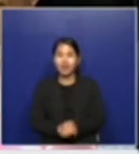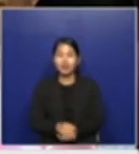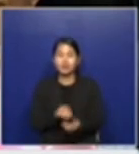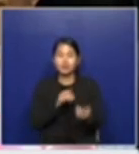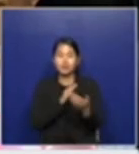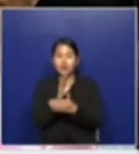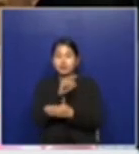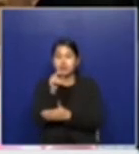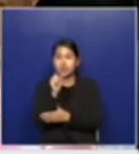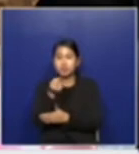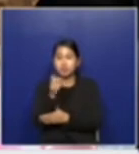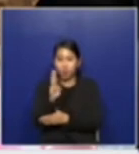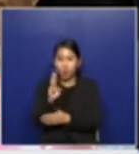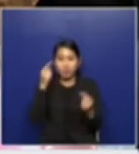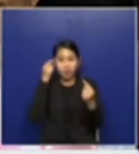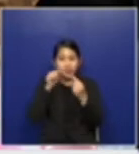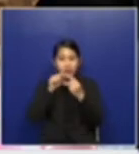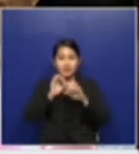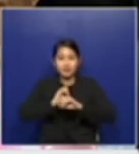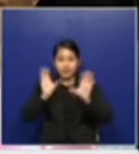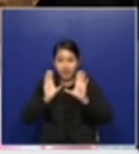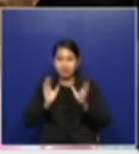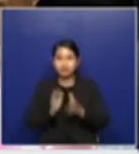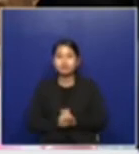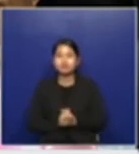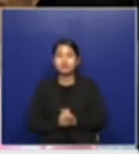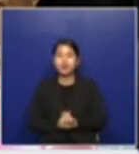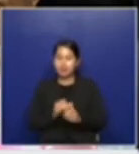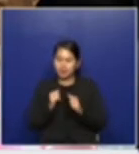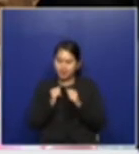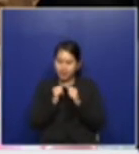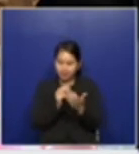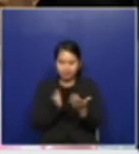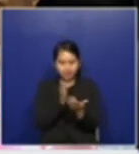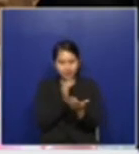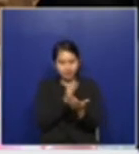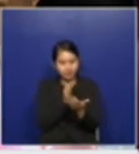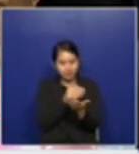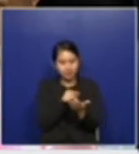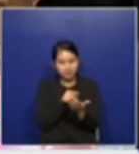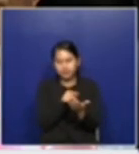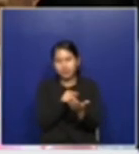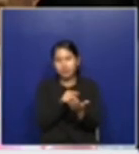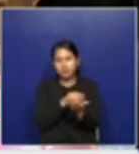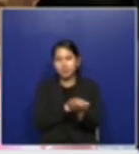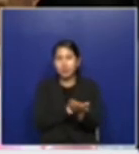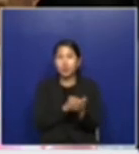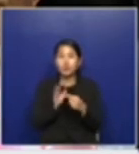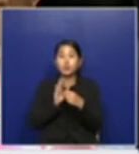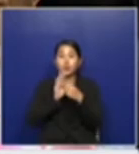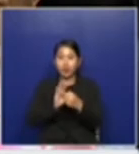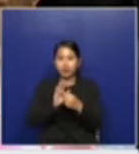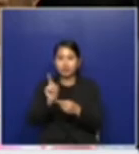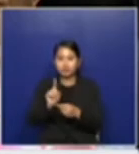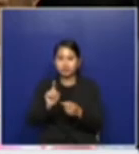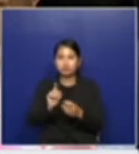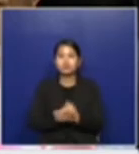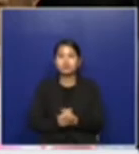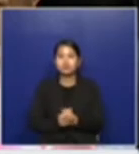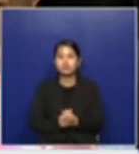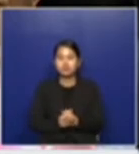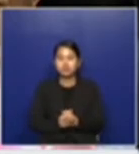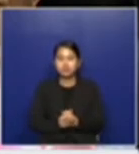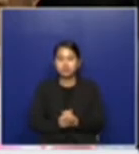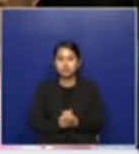เป้าหมายไว้ชัดเจนพยายามตามหาบางอย่างตอบคำถามเช่นปรับปรุง